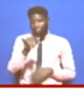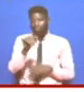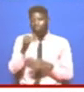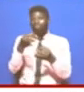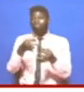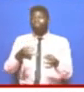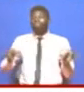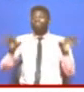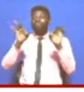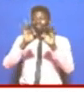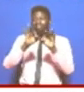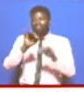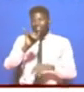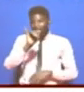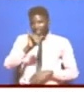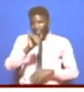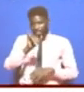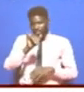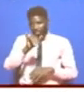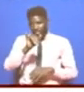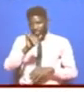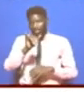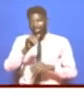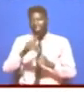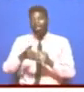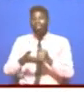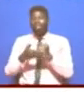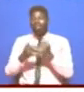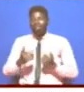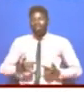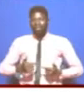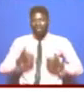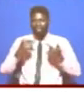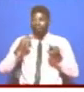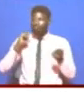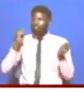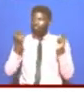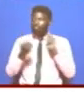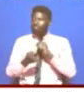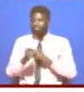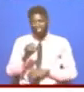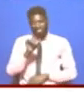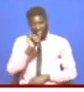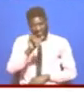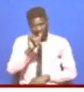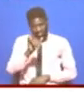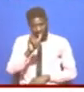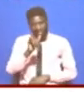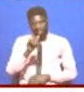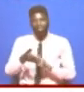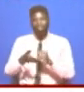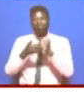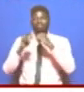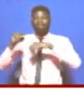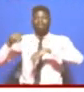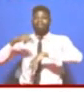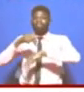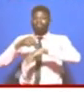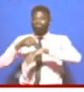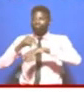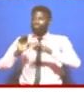Mambo haya ndiyo yabadilisha maisha. Mambo haya ndiyo yajenga nchi. Nataka